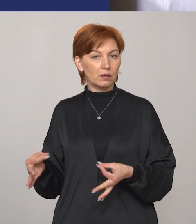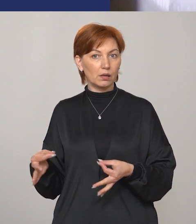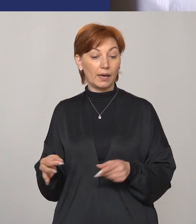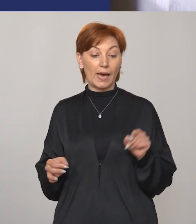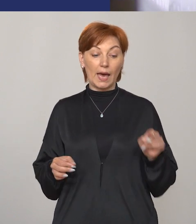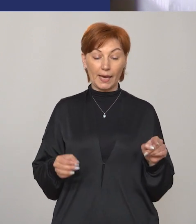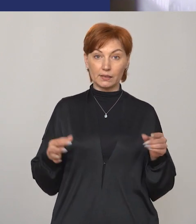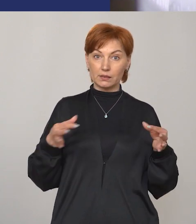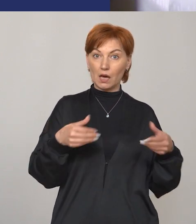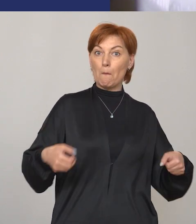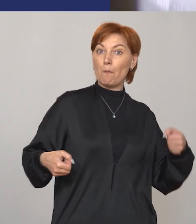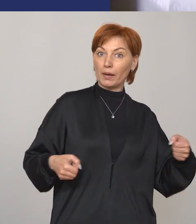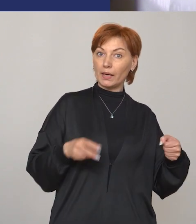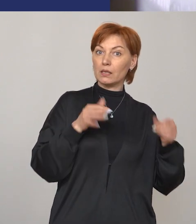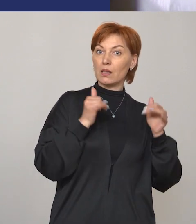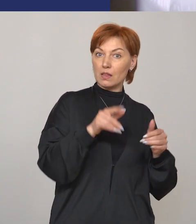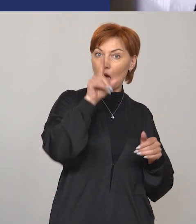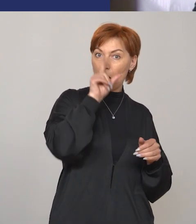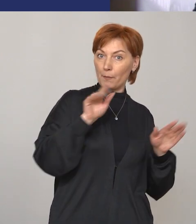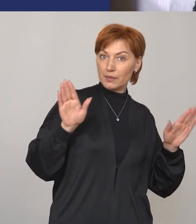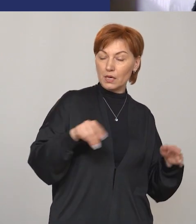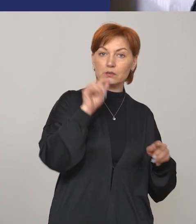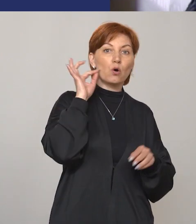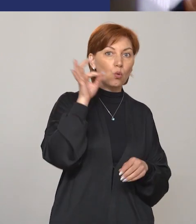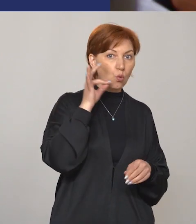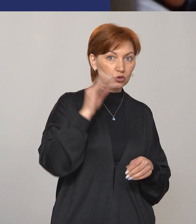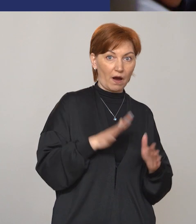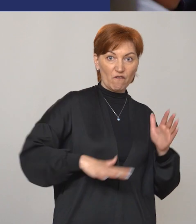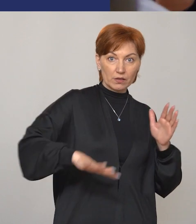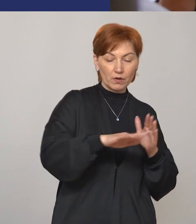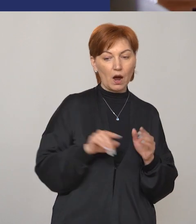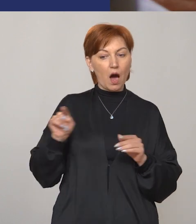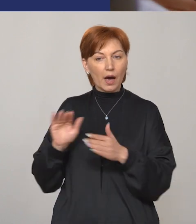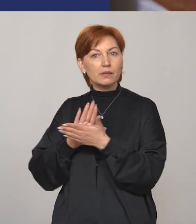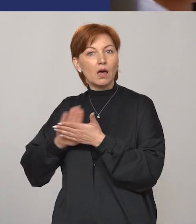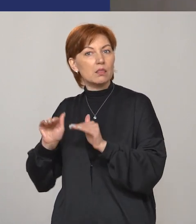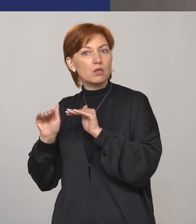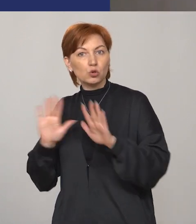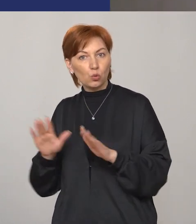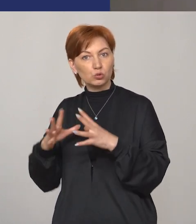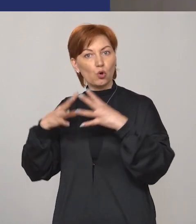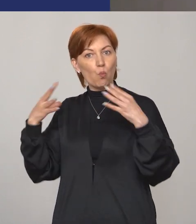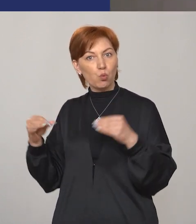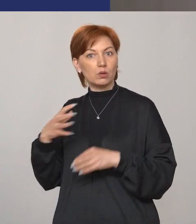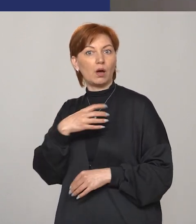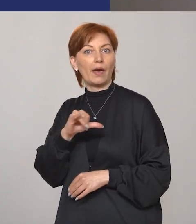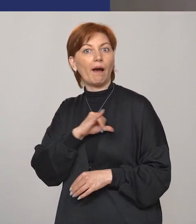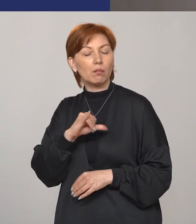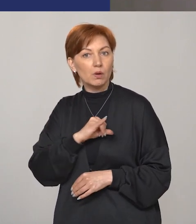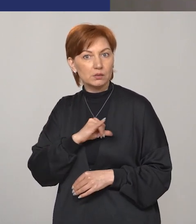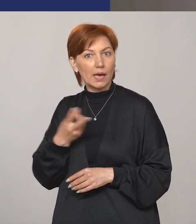Этот пакет для птиц и кошек во дворе. А это нетронутая булка и колбаса. Это для дяди Пети. Какого дяди